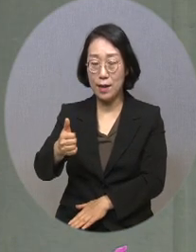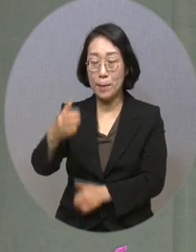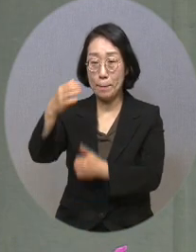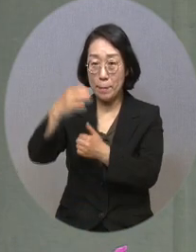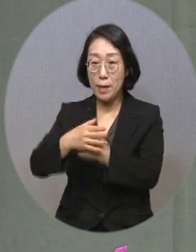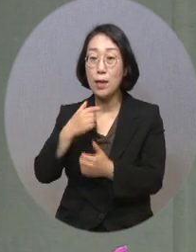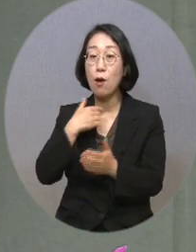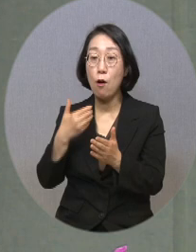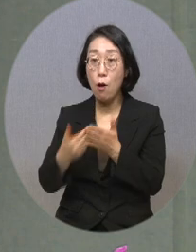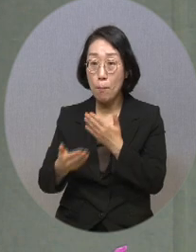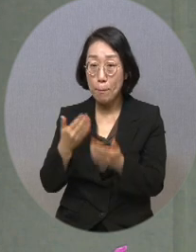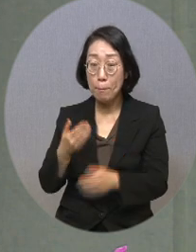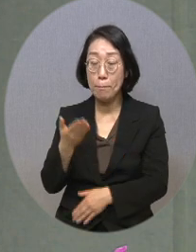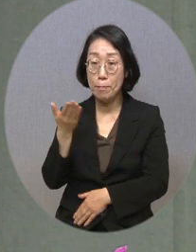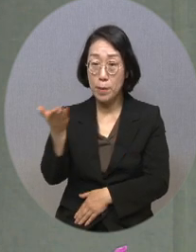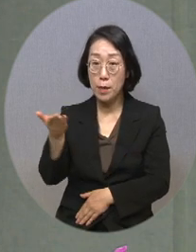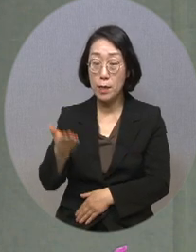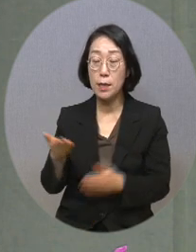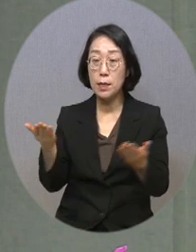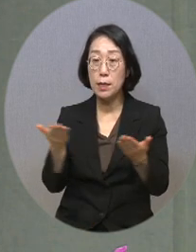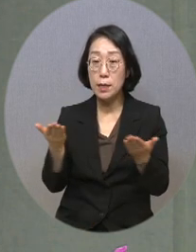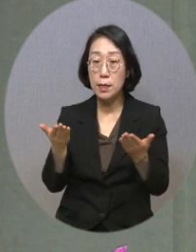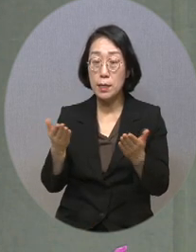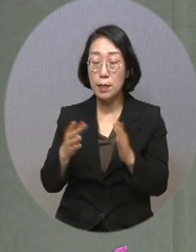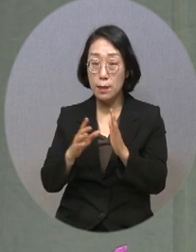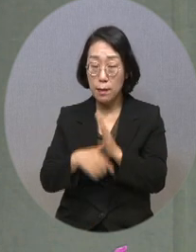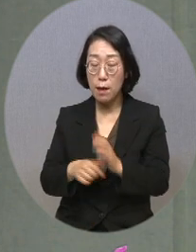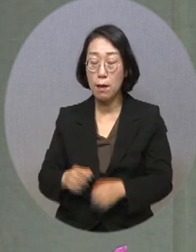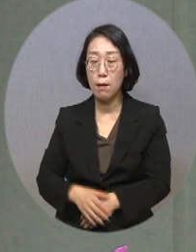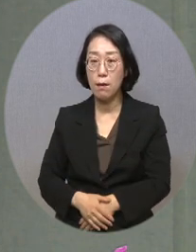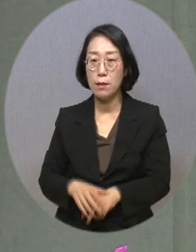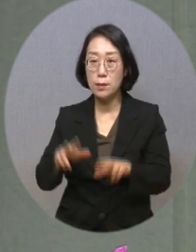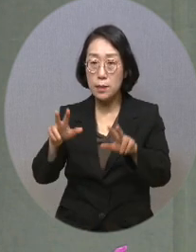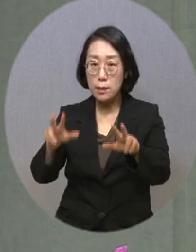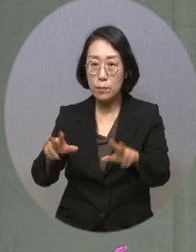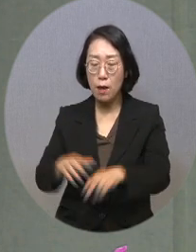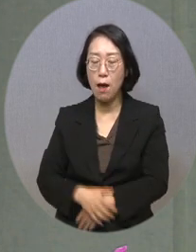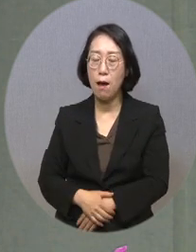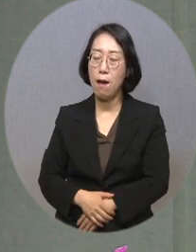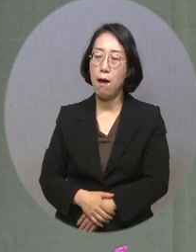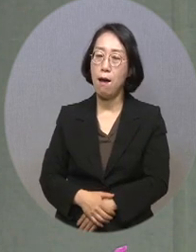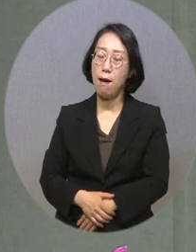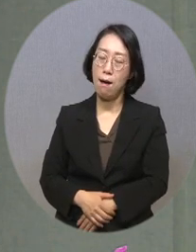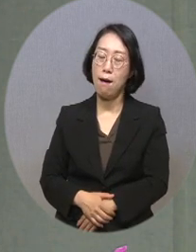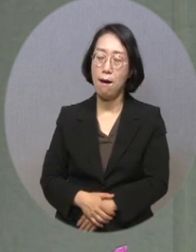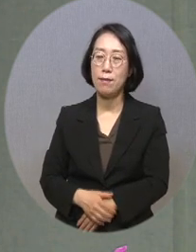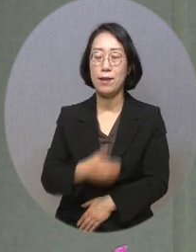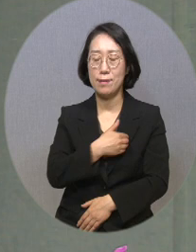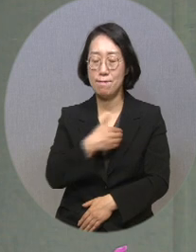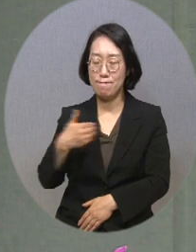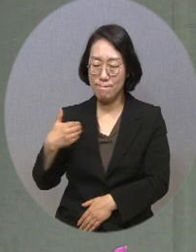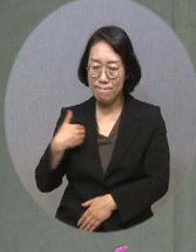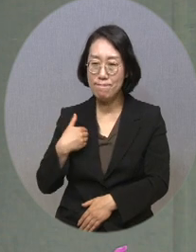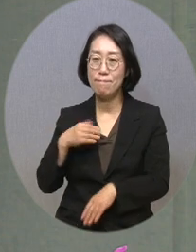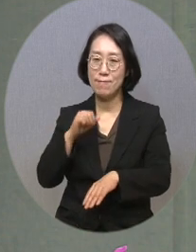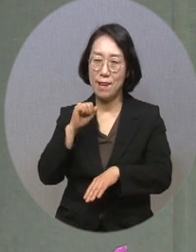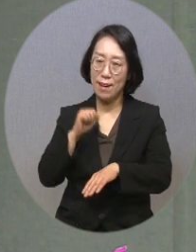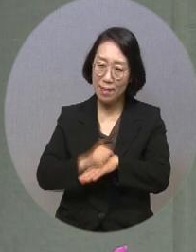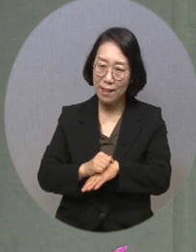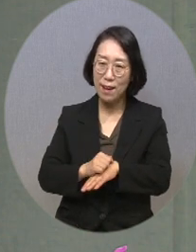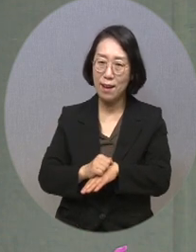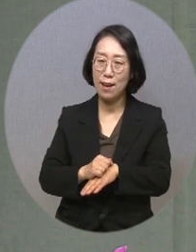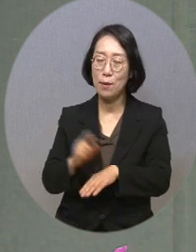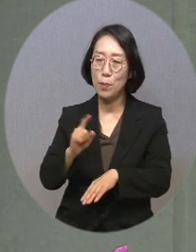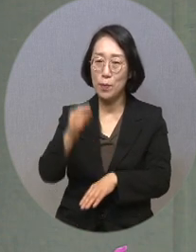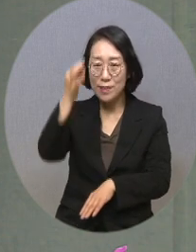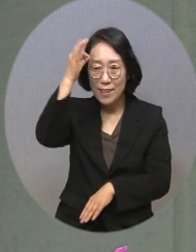역할이었는데 여주시장을 하시면서 네. 지금도 아 내가 참 보람이 있었다 네. 하는 일들이 많이 있으실